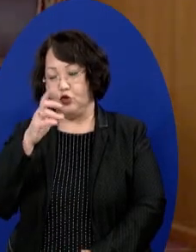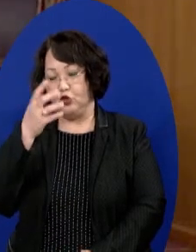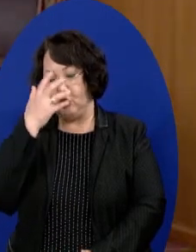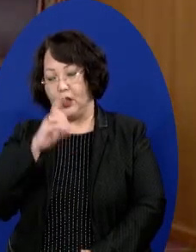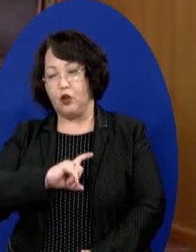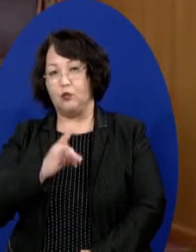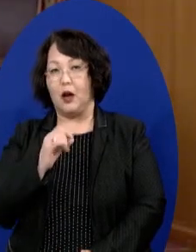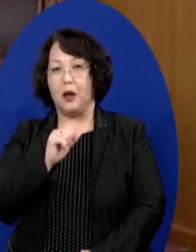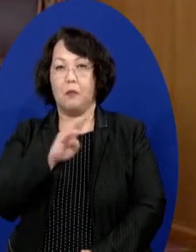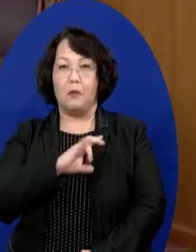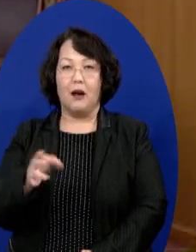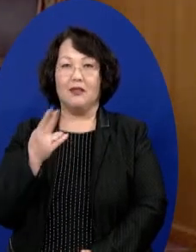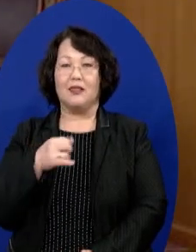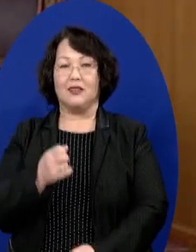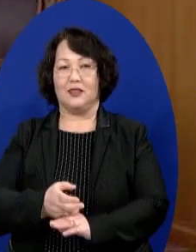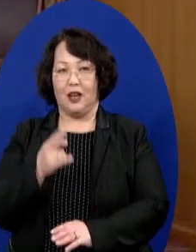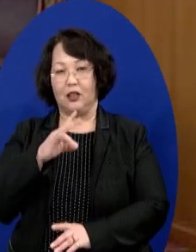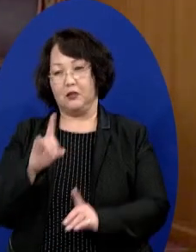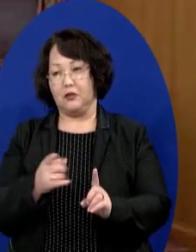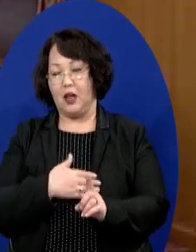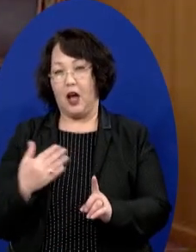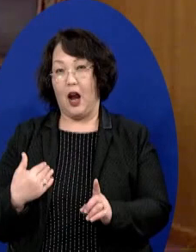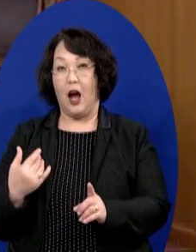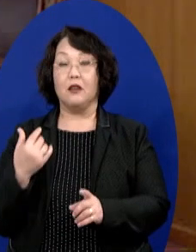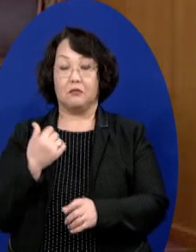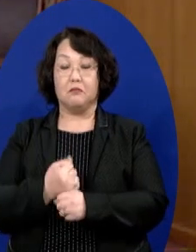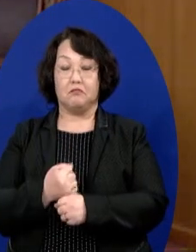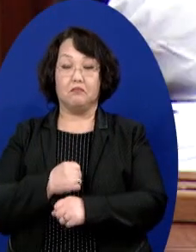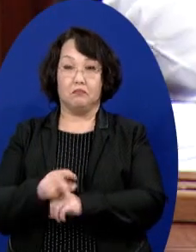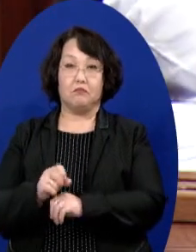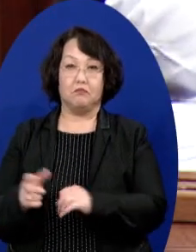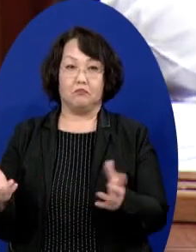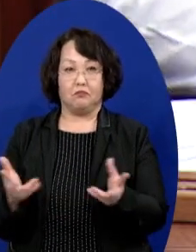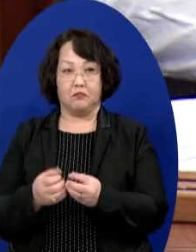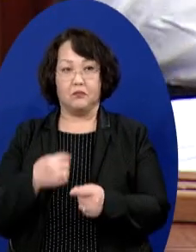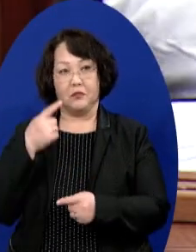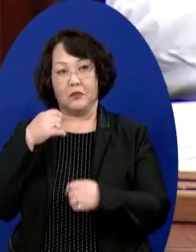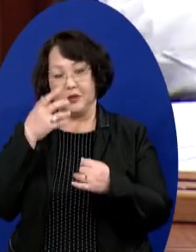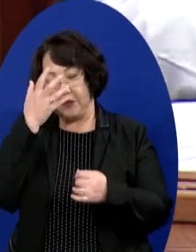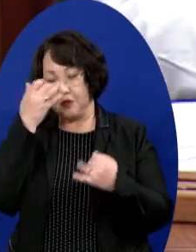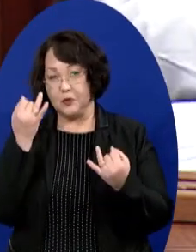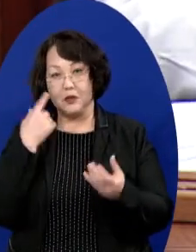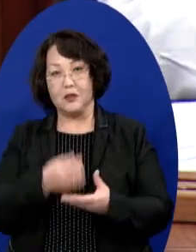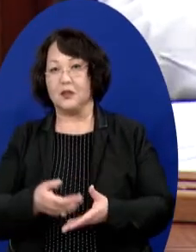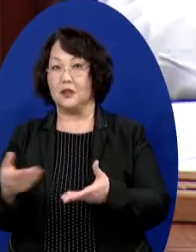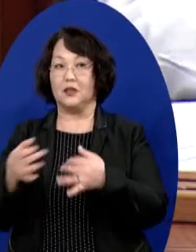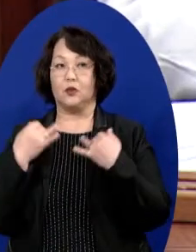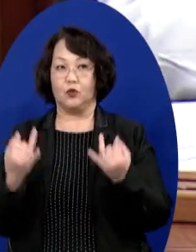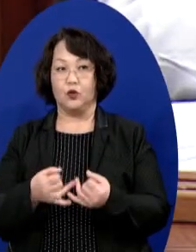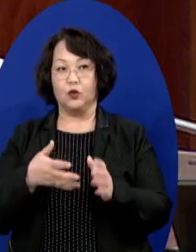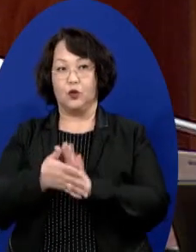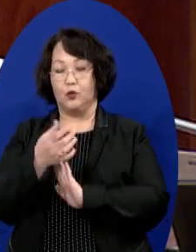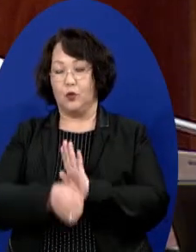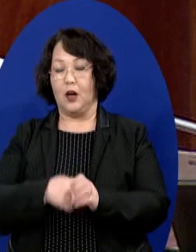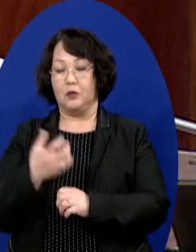нэгжүүдийн дэд захирал орлогч даргын оронтойг цомотох саналыг засгийн газар улсын хурлд гаргаад байгаа юм. Харин улсын хурлын төсвийн банкны